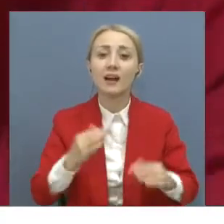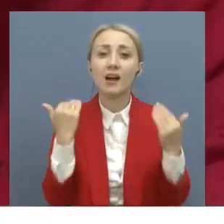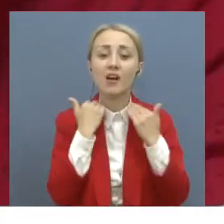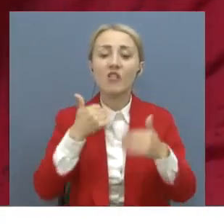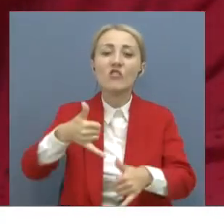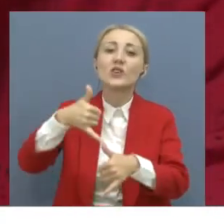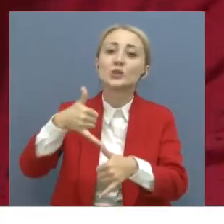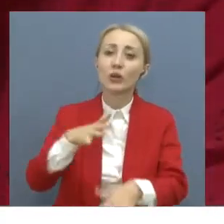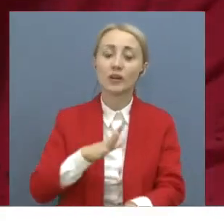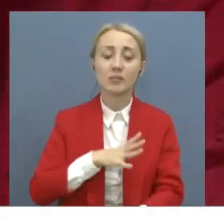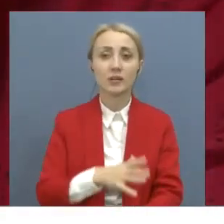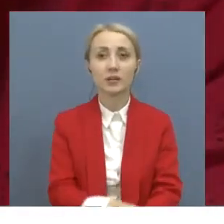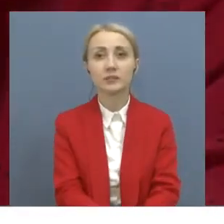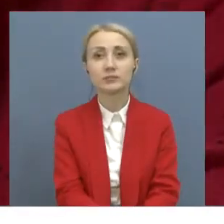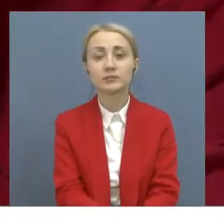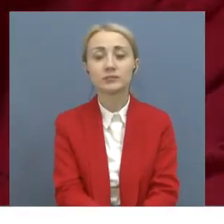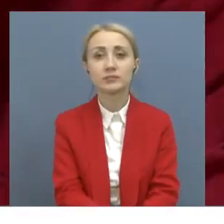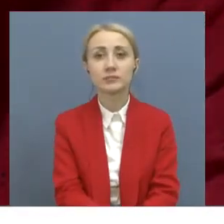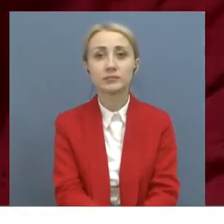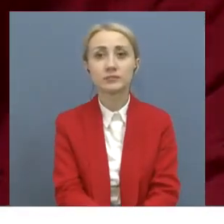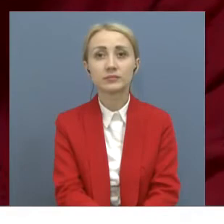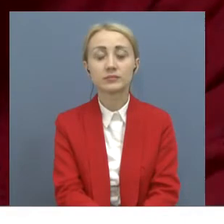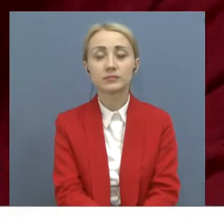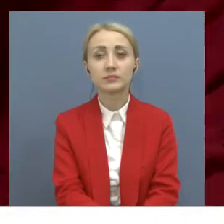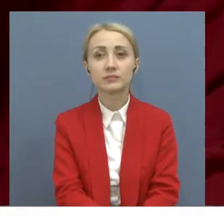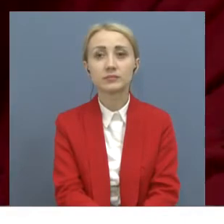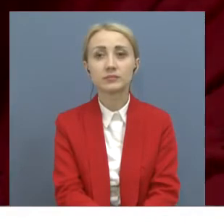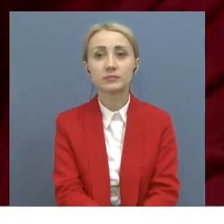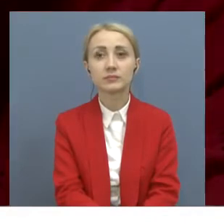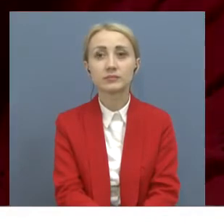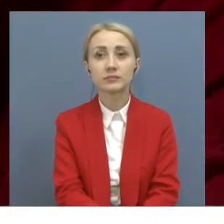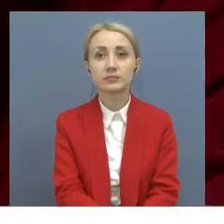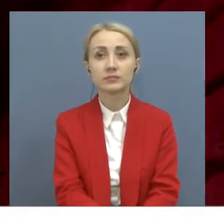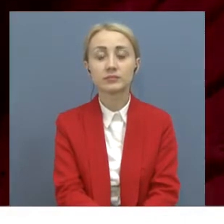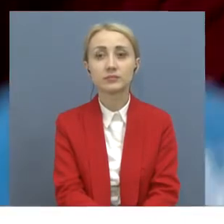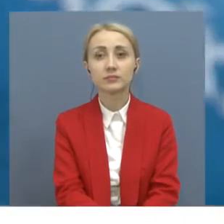Жас болып аққан жанарда